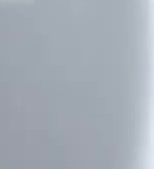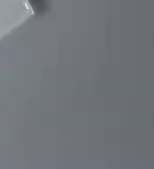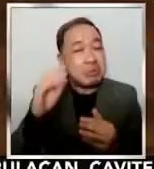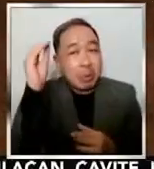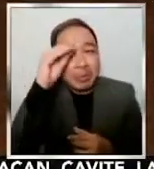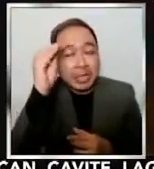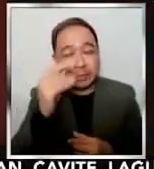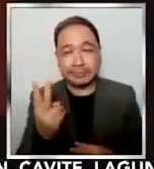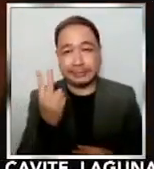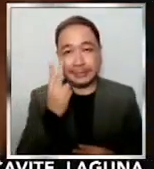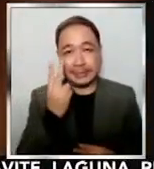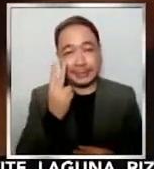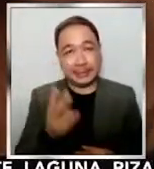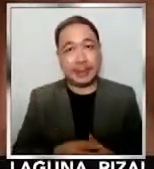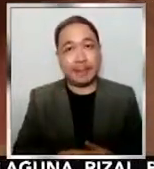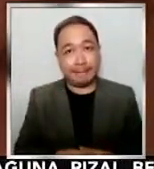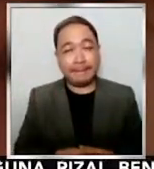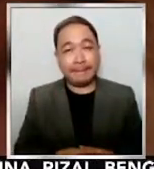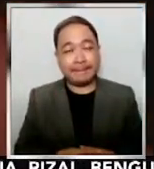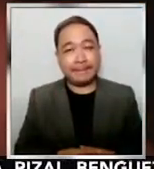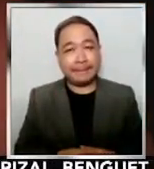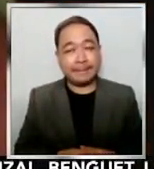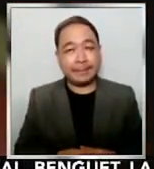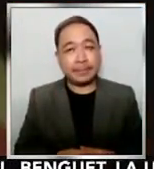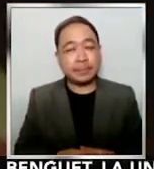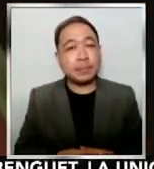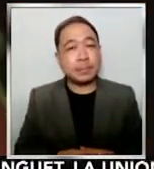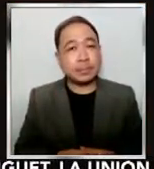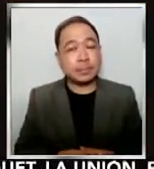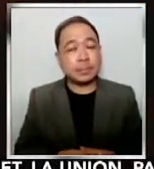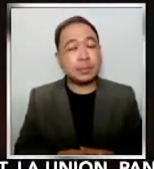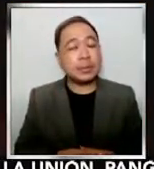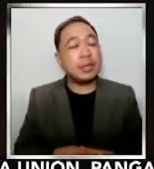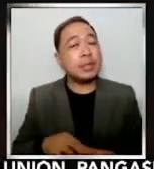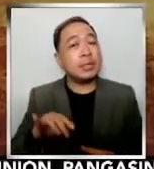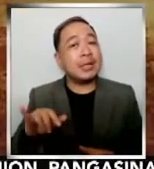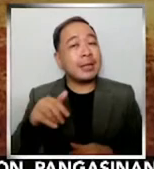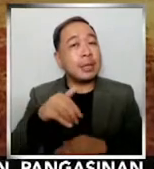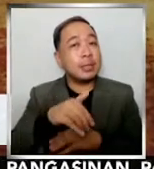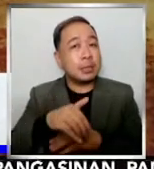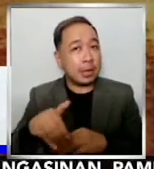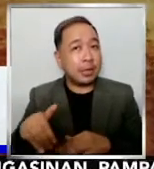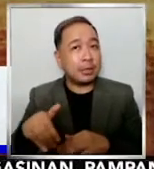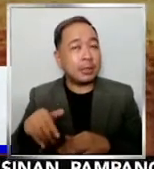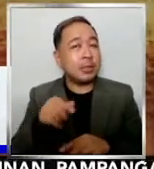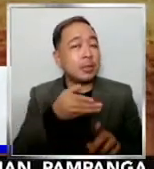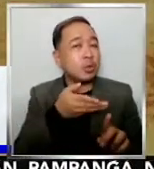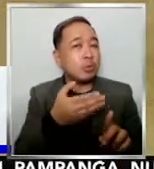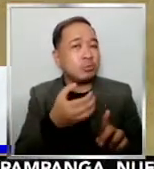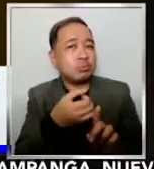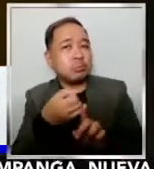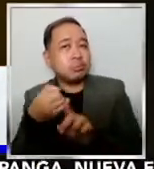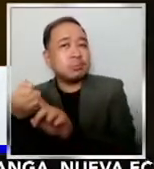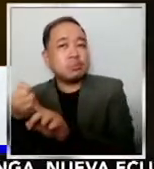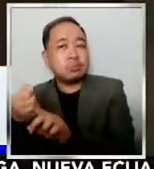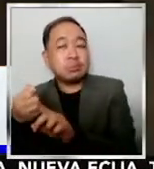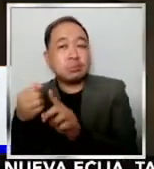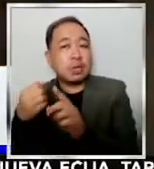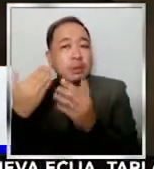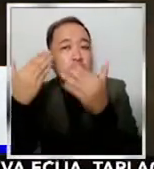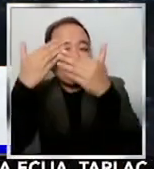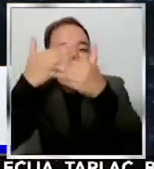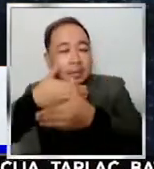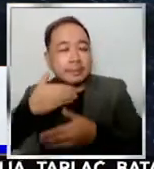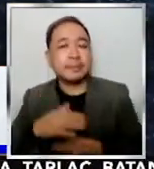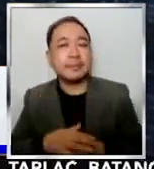Noong gabing yun, kinuha ka sa akin ng anino. Nababalot ng misteryo at